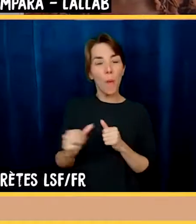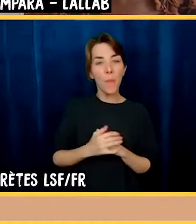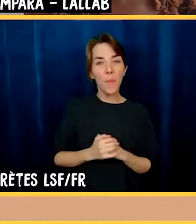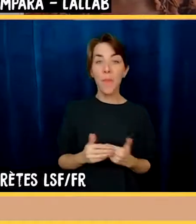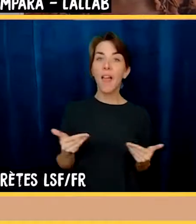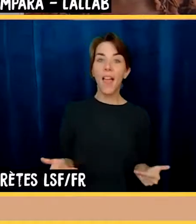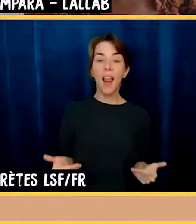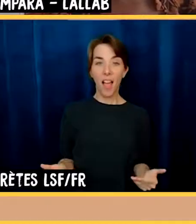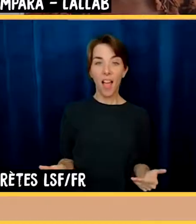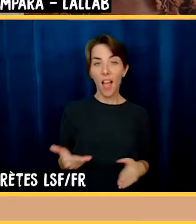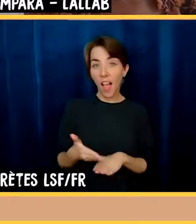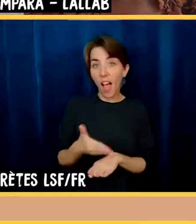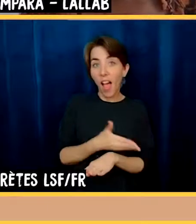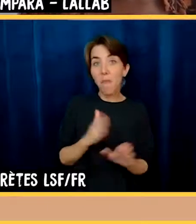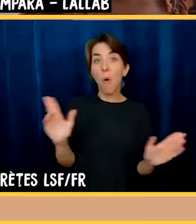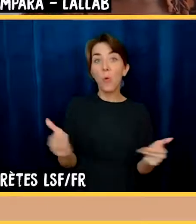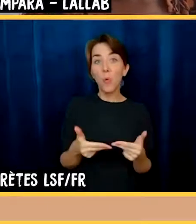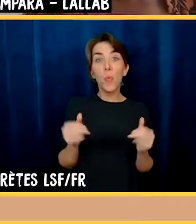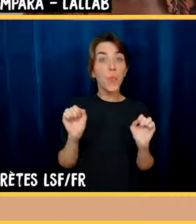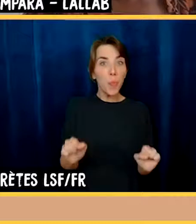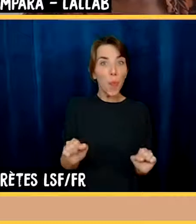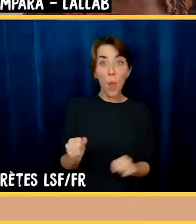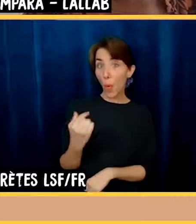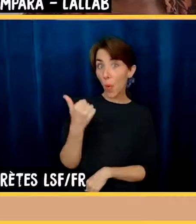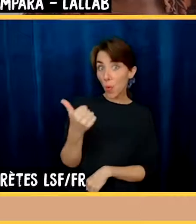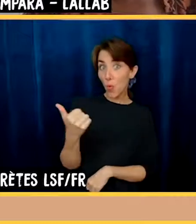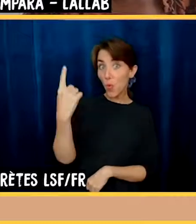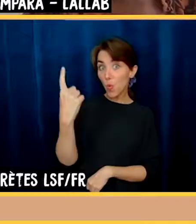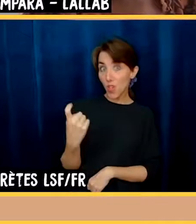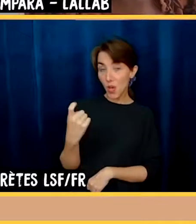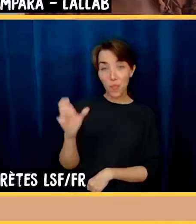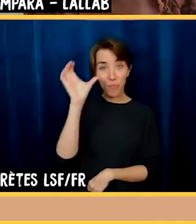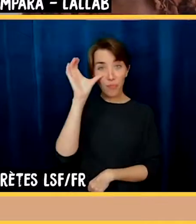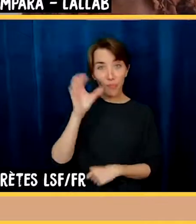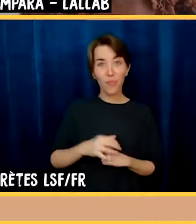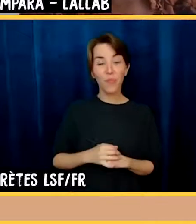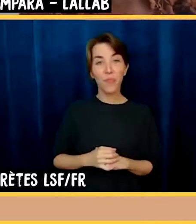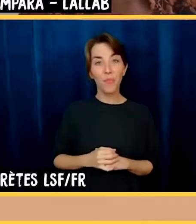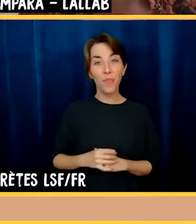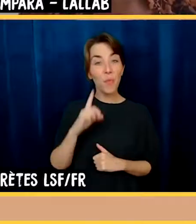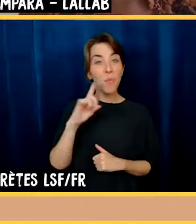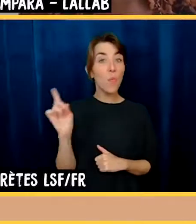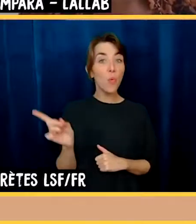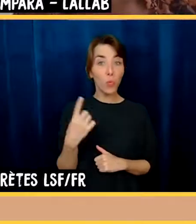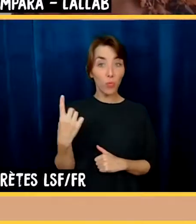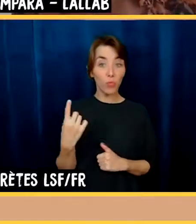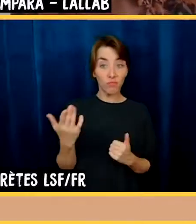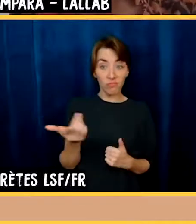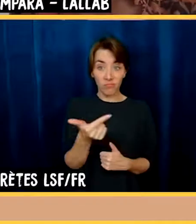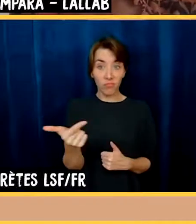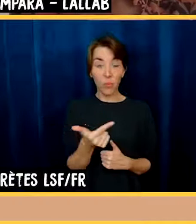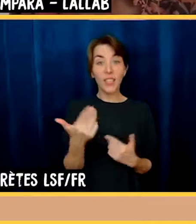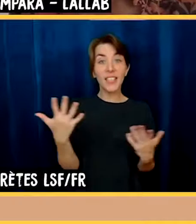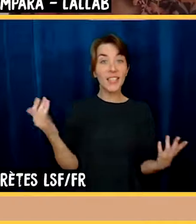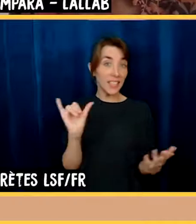de, avant de conclure, prendre une question du public. Donc, pour toutes, Mah ou Leïla, ce qu'il